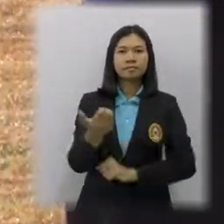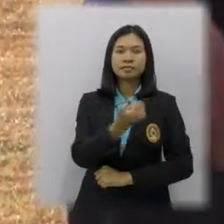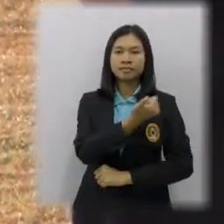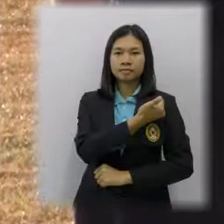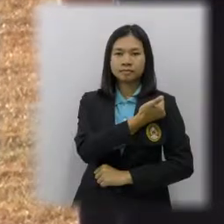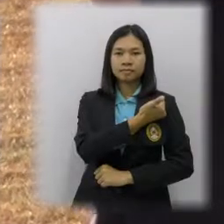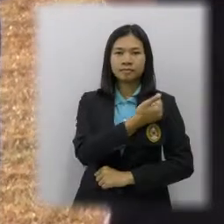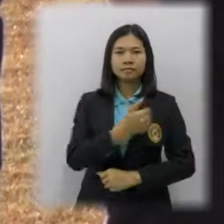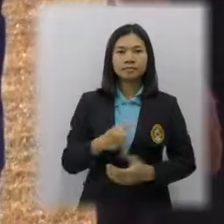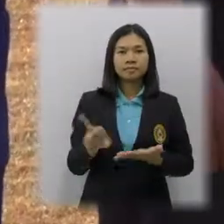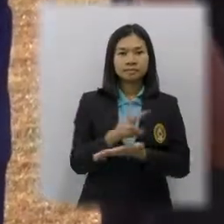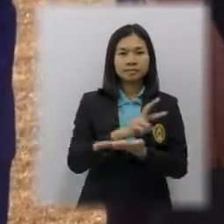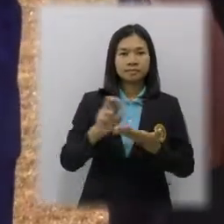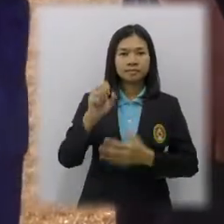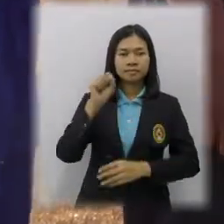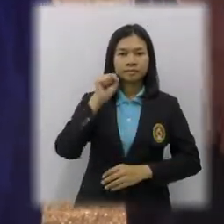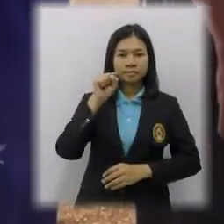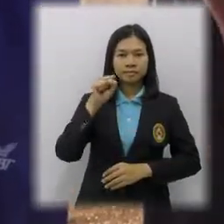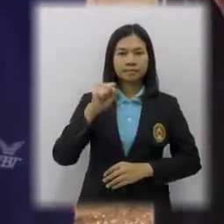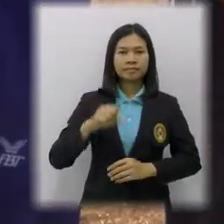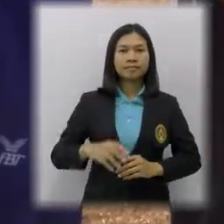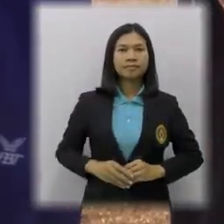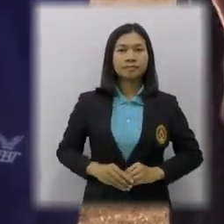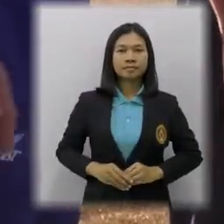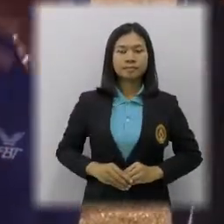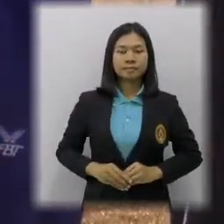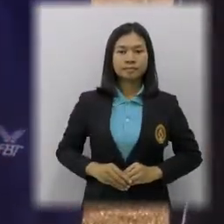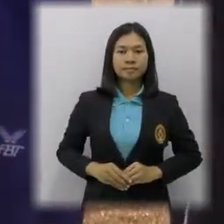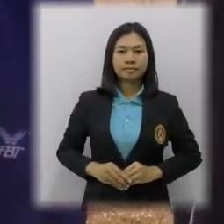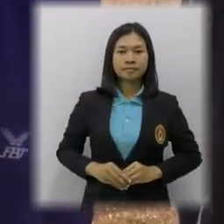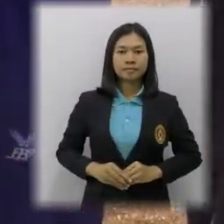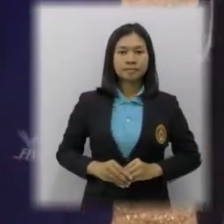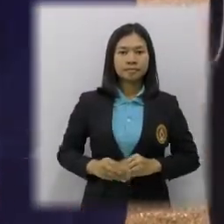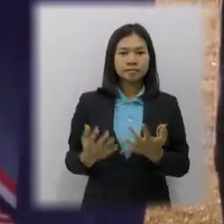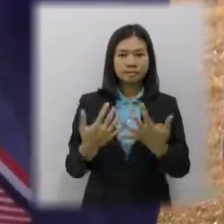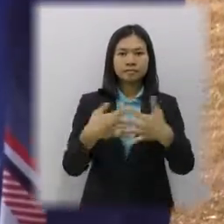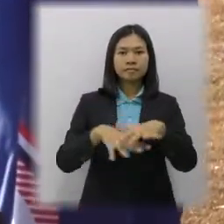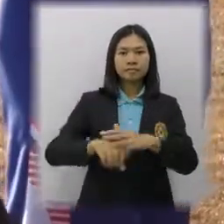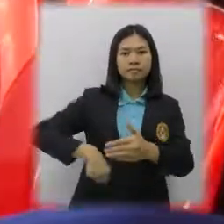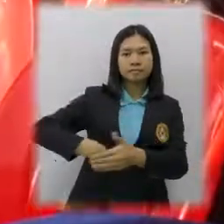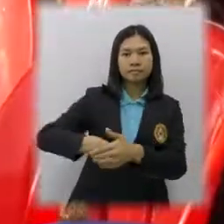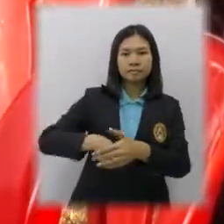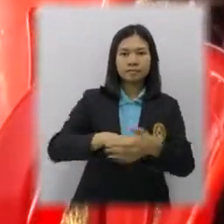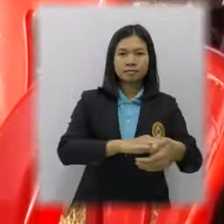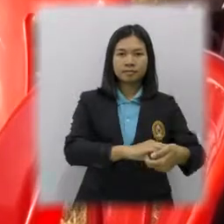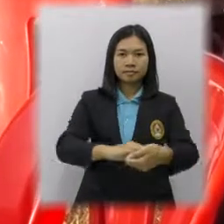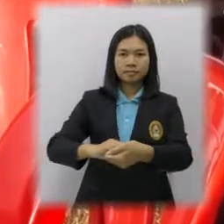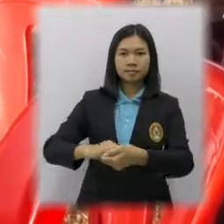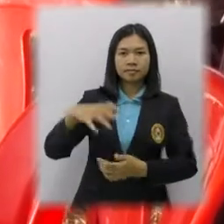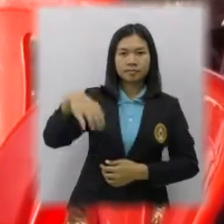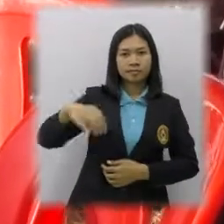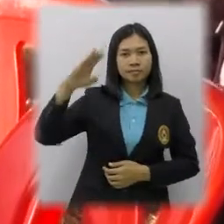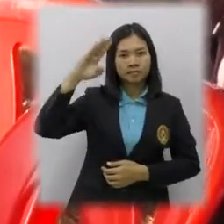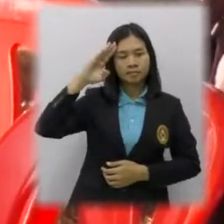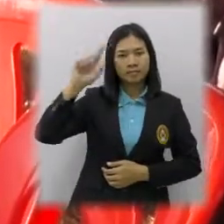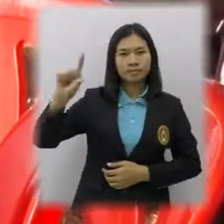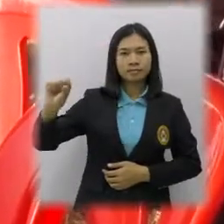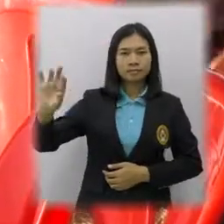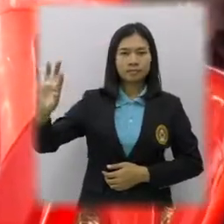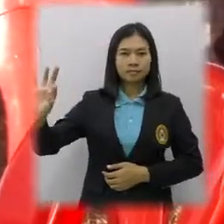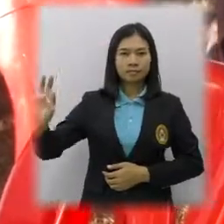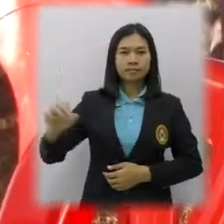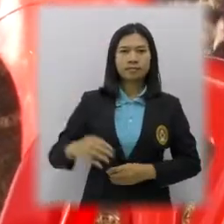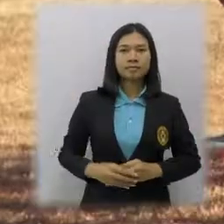ธิการบดีฝ่ายกิจการนักศึกษามหาวิทยาลัยราชภัฏสกลนครได้ร่วมเตะฟุตบอลนัดกระชับมิตรกับมณฑลทหารบก